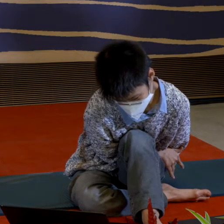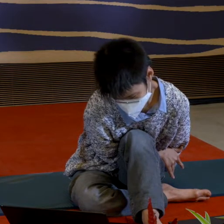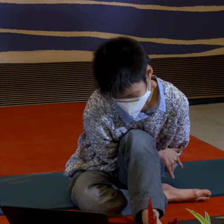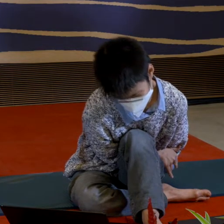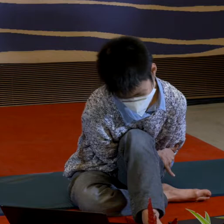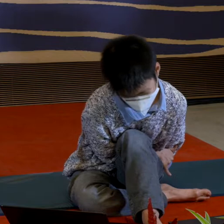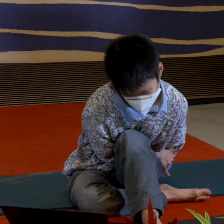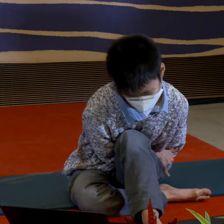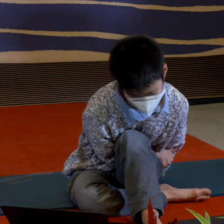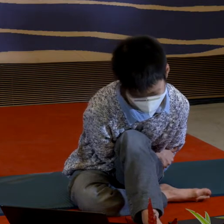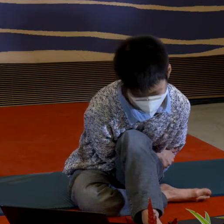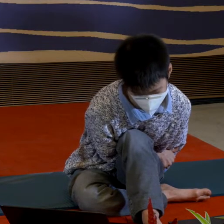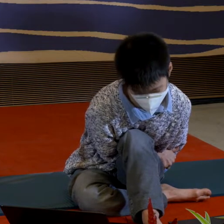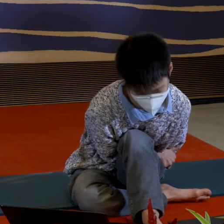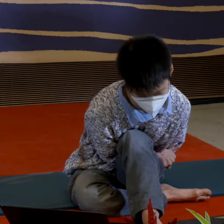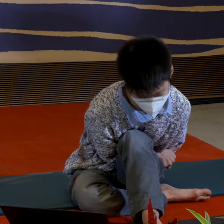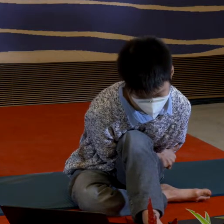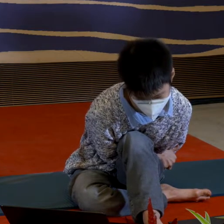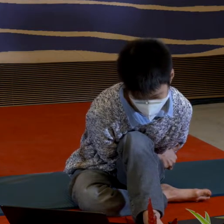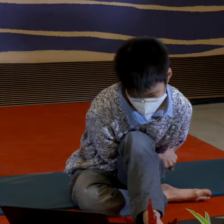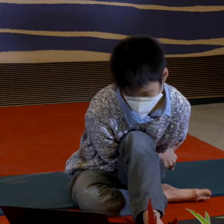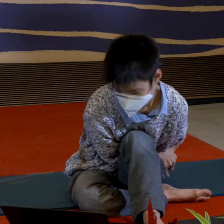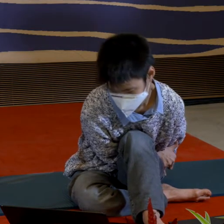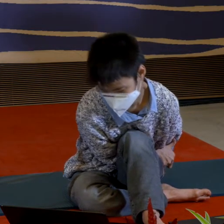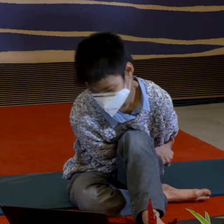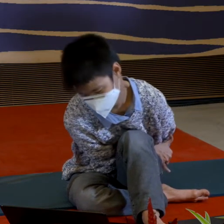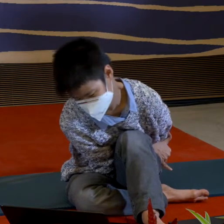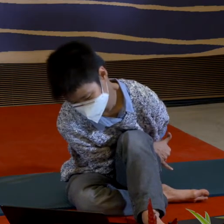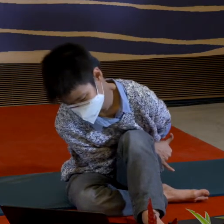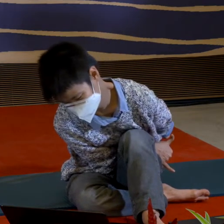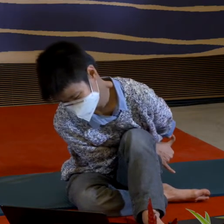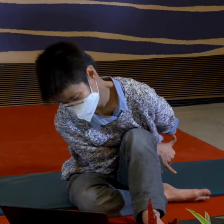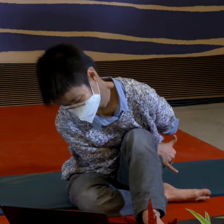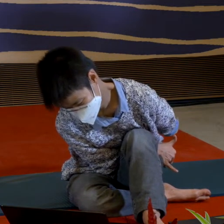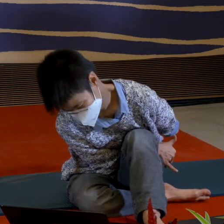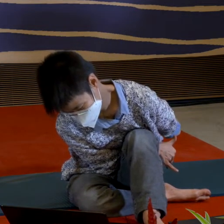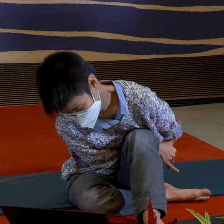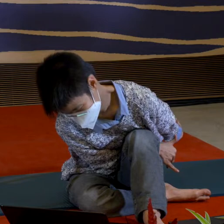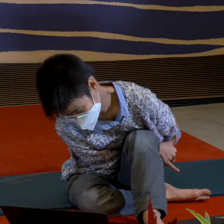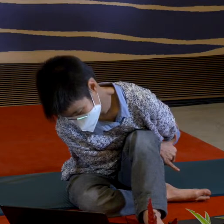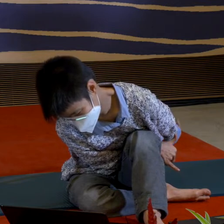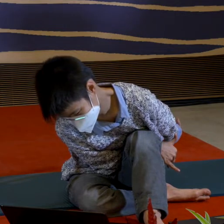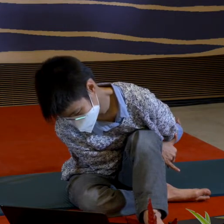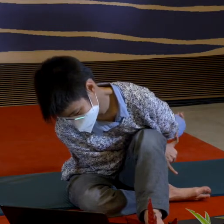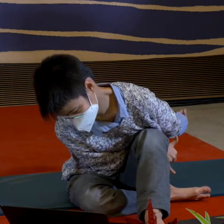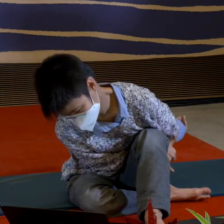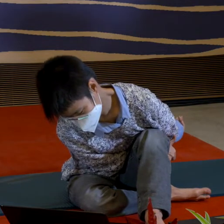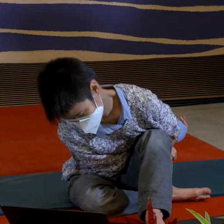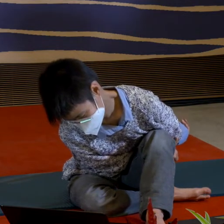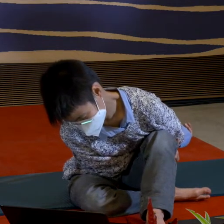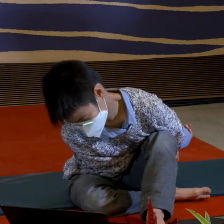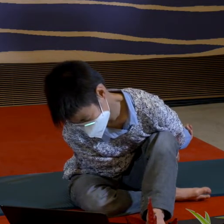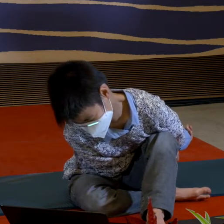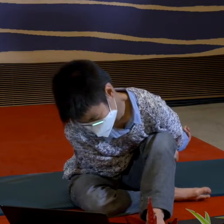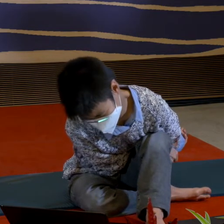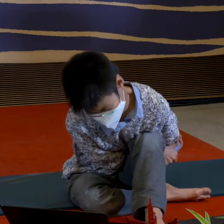dans un monde validiste qui les sépare et les efface, comme je me suis sentie moins esseulée lorsque j'ai vu les danses de David Toul et